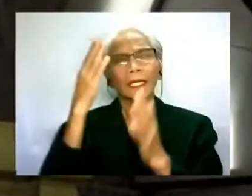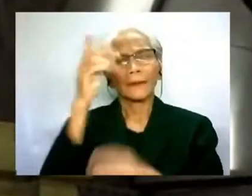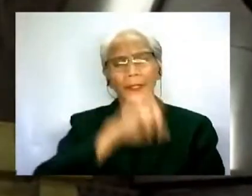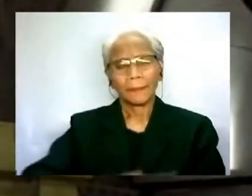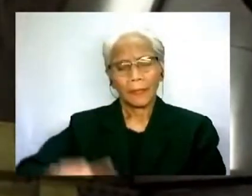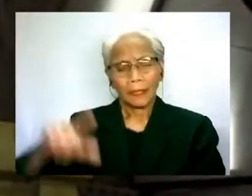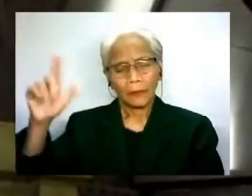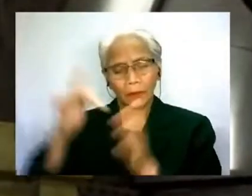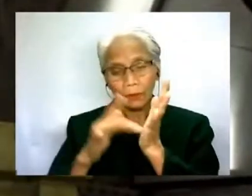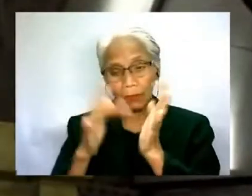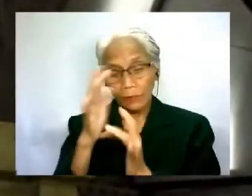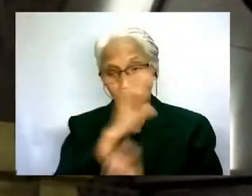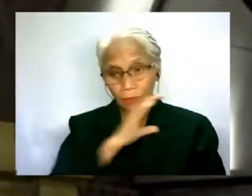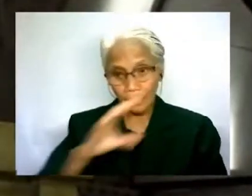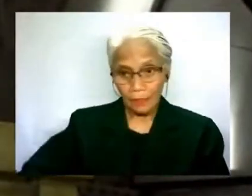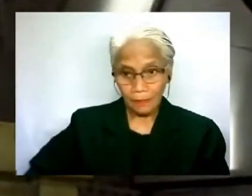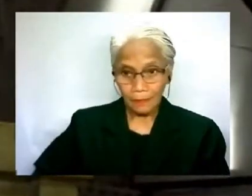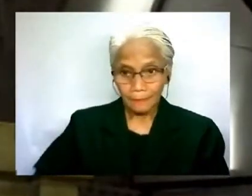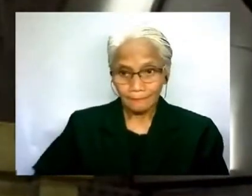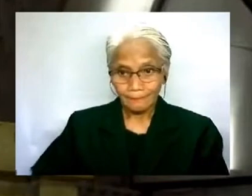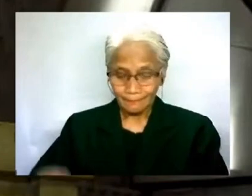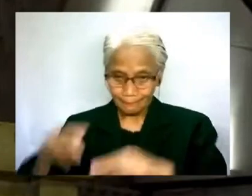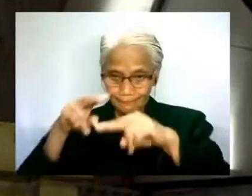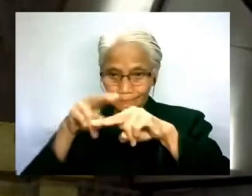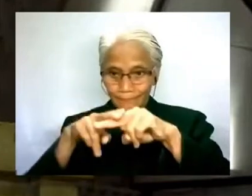Kristo. Magsiupo ang lahat.